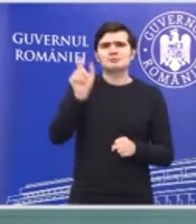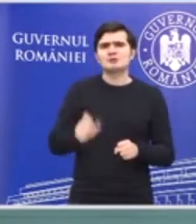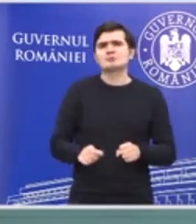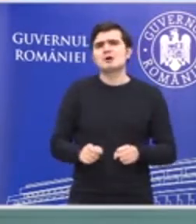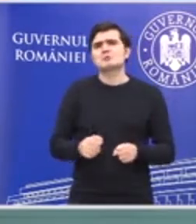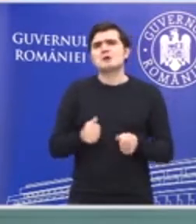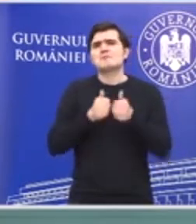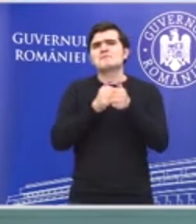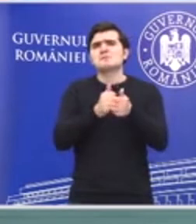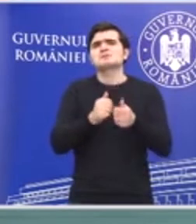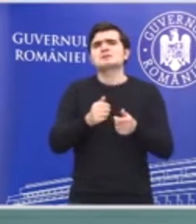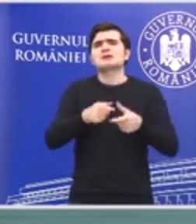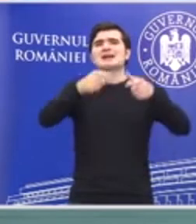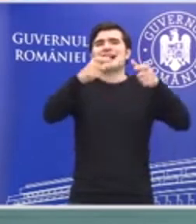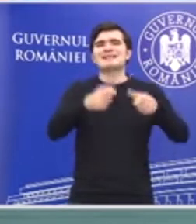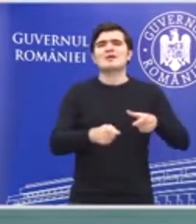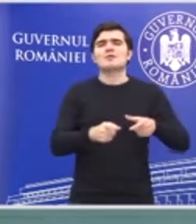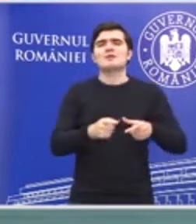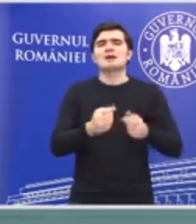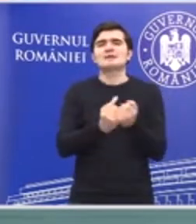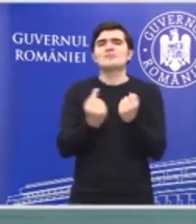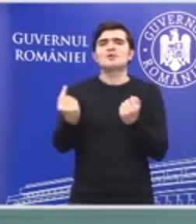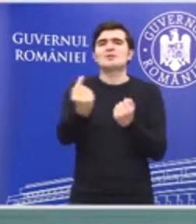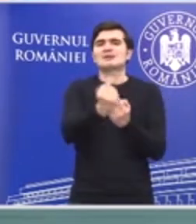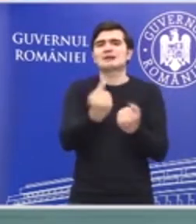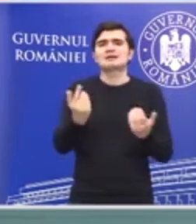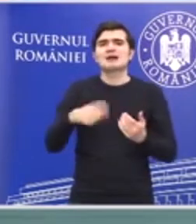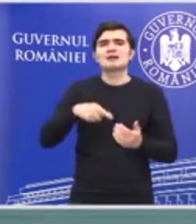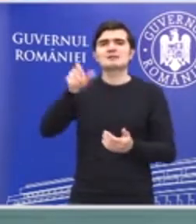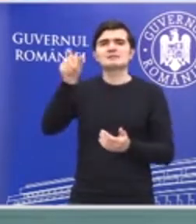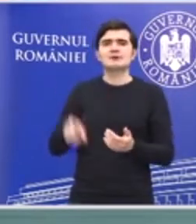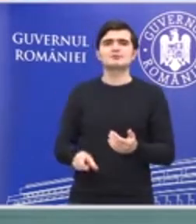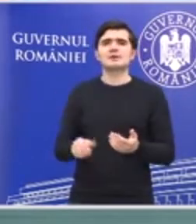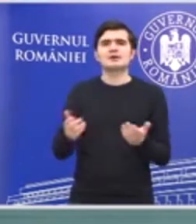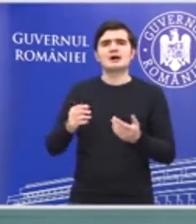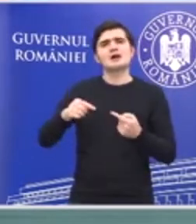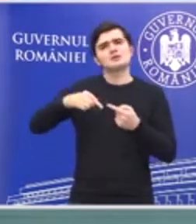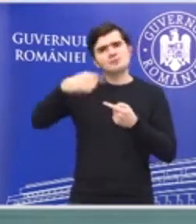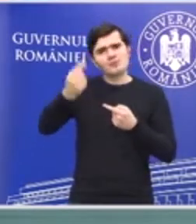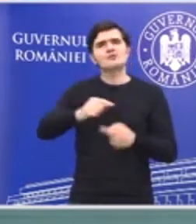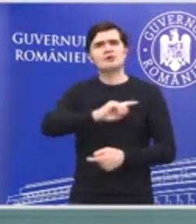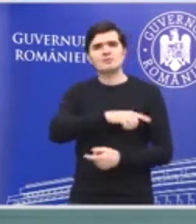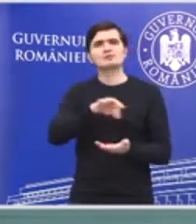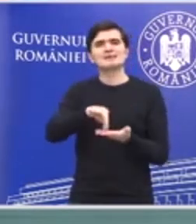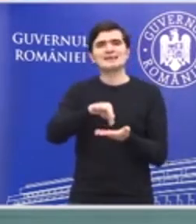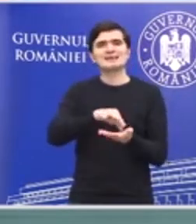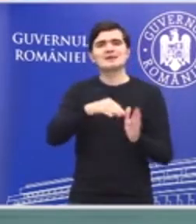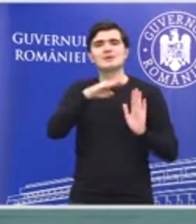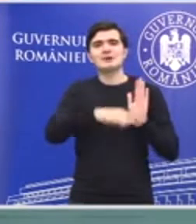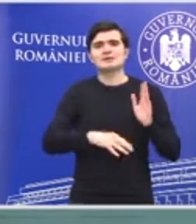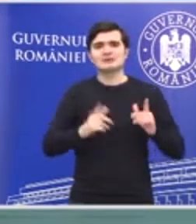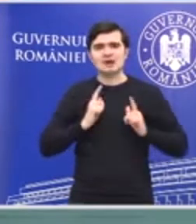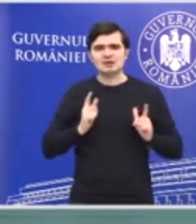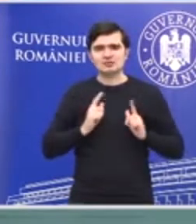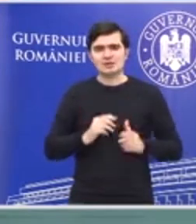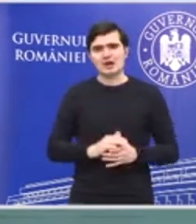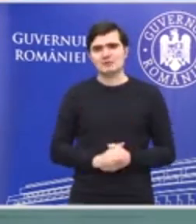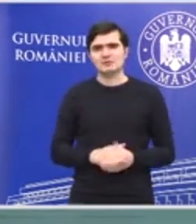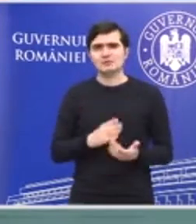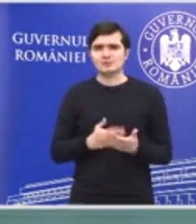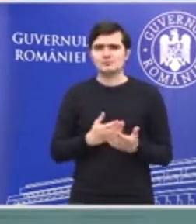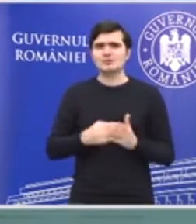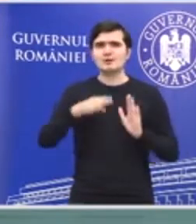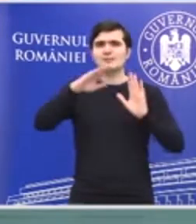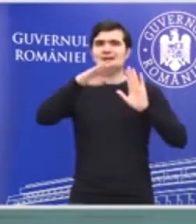de prioritizare din care fac parte persoanele care se pot înscrie ulterior în lista de așteptare, ținând cont că pe lista